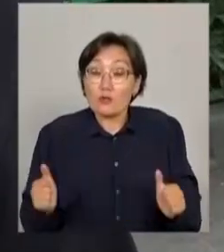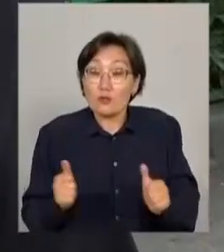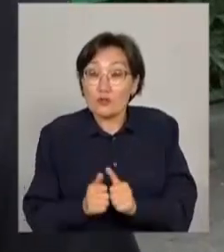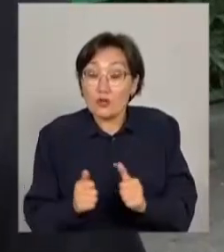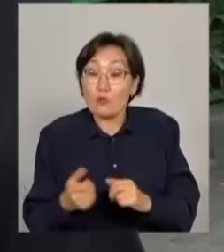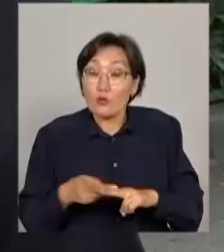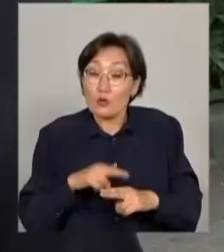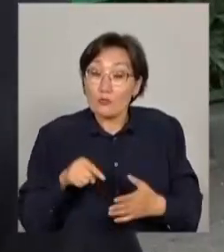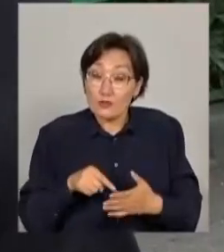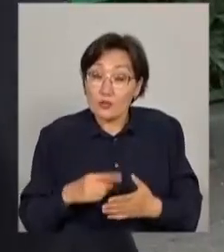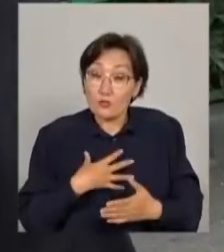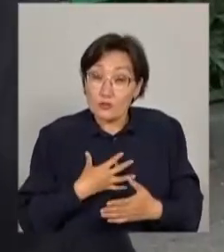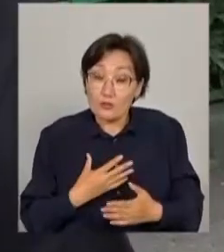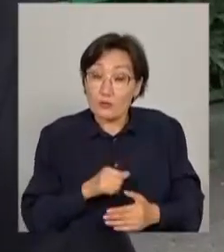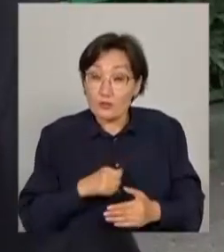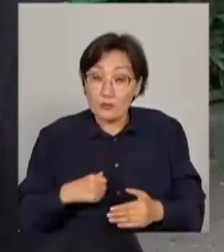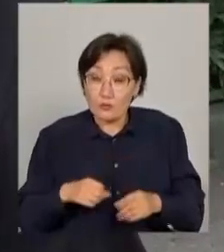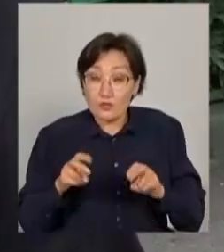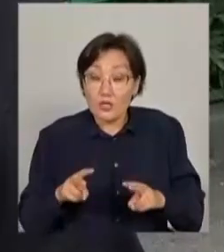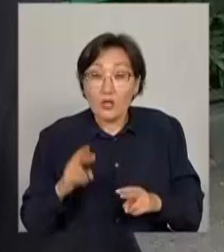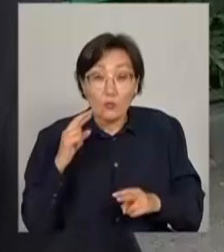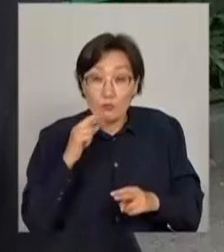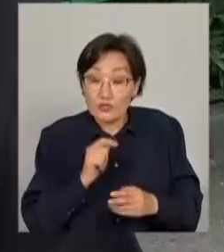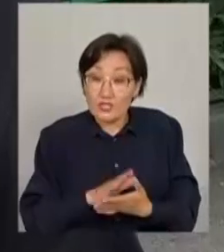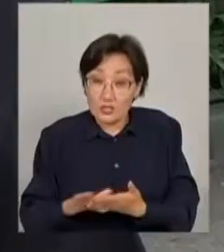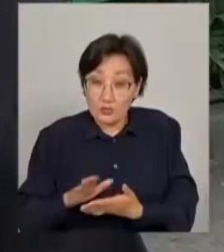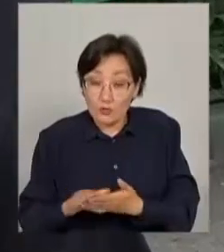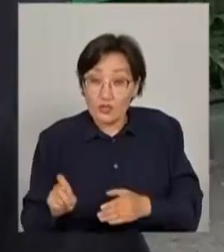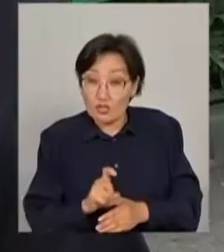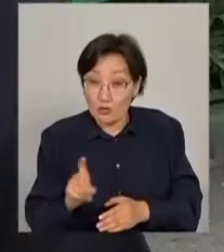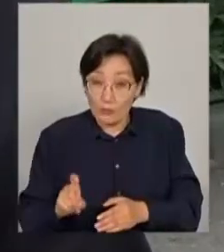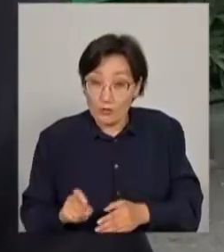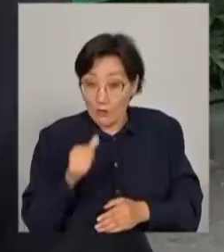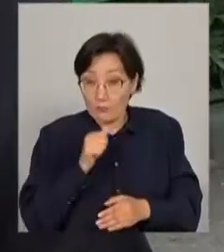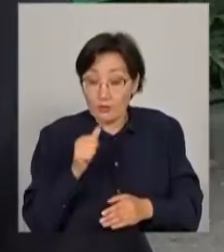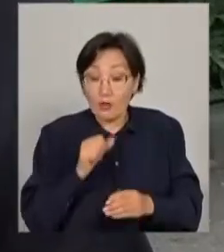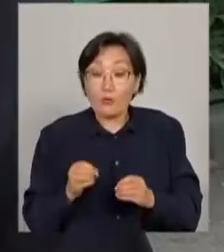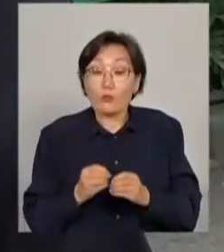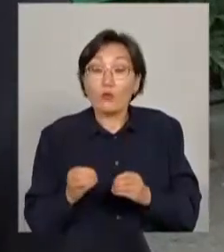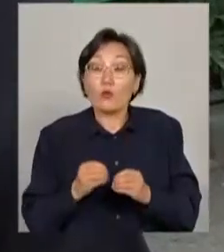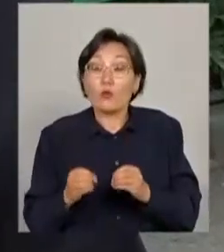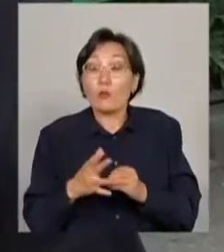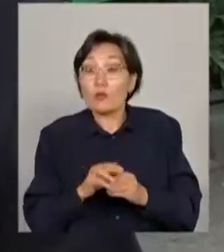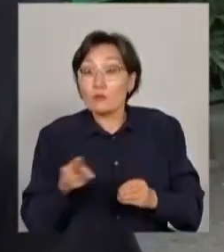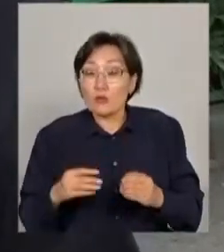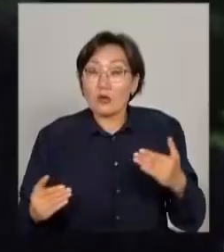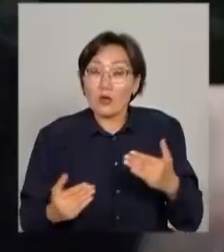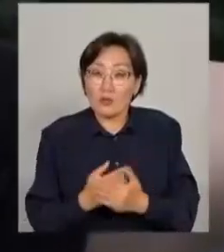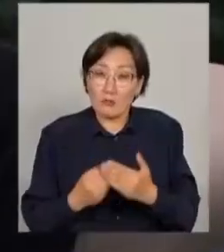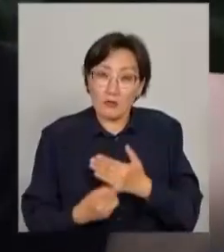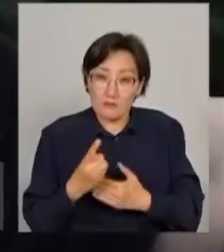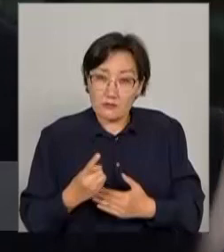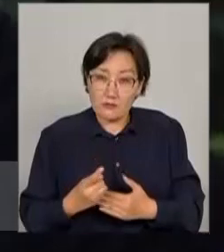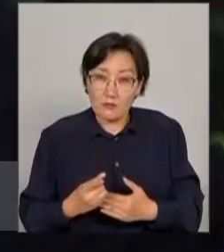де бұл мәселе алаңдатады. Өз бетімізбен арнайы улы заттар мен тазартқыштарды сеуіп көрдік, бірақ 10-15 минуттың ішінде қайта қаптап кетеді.